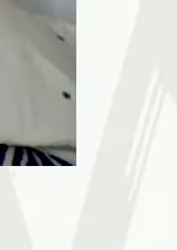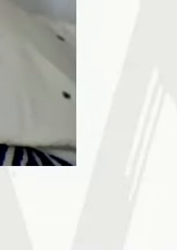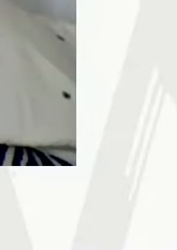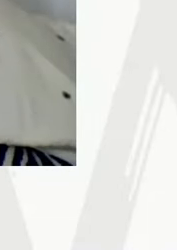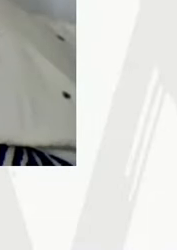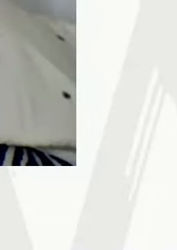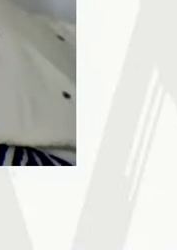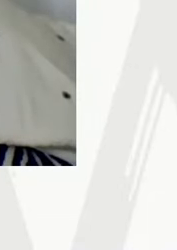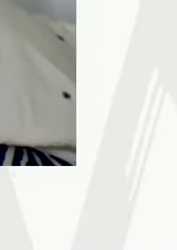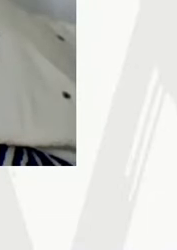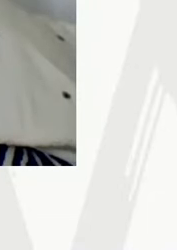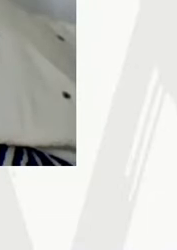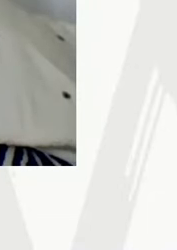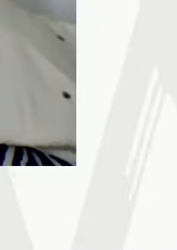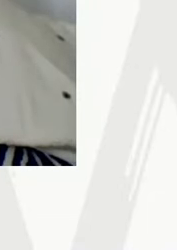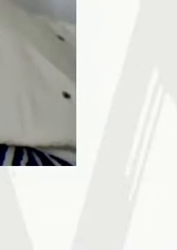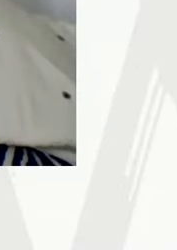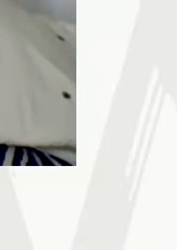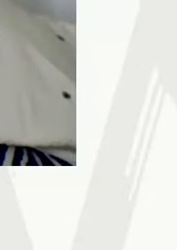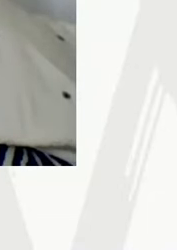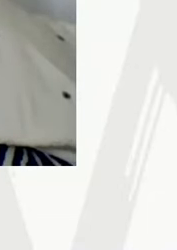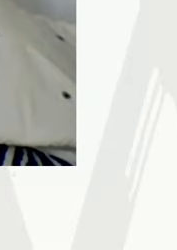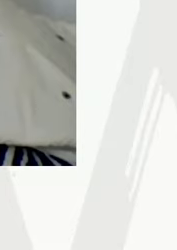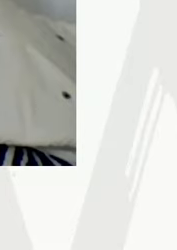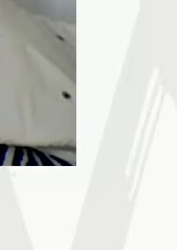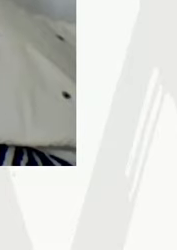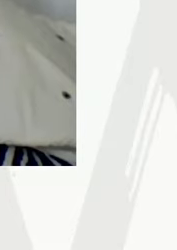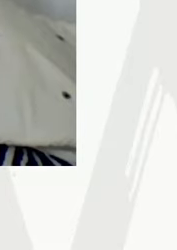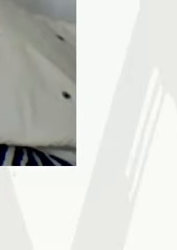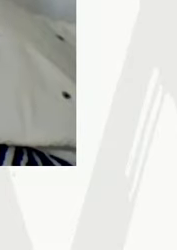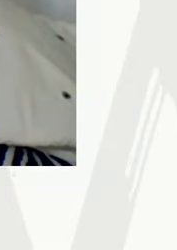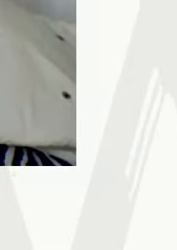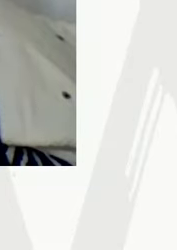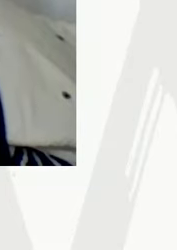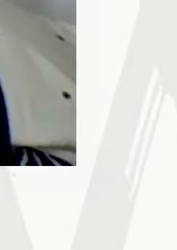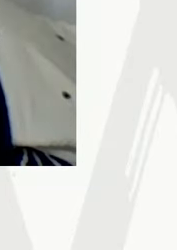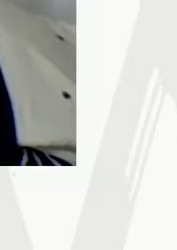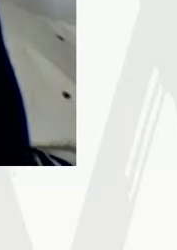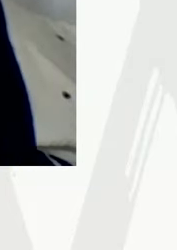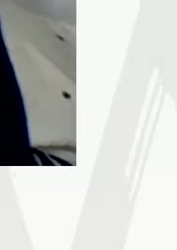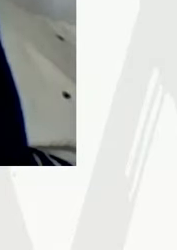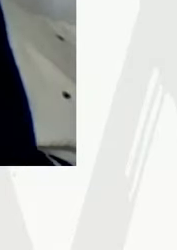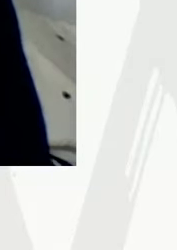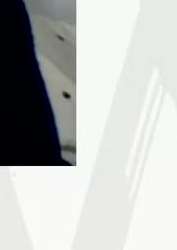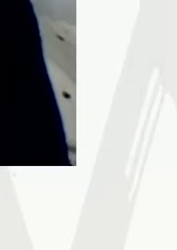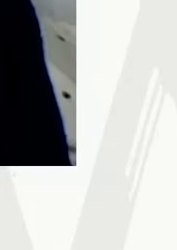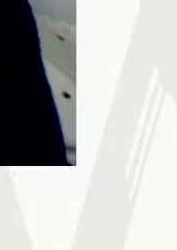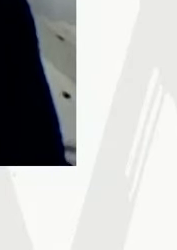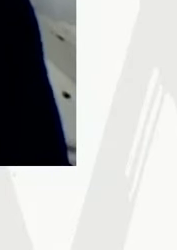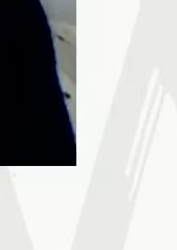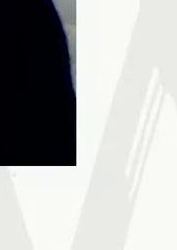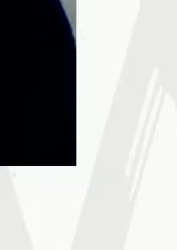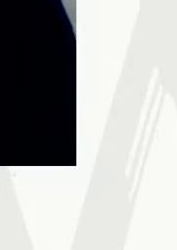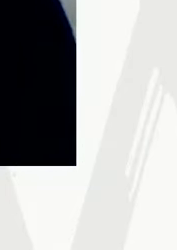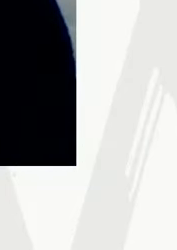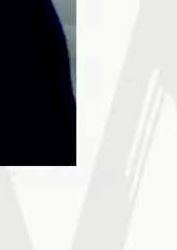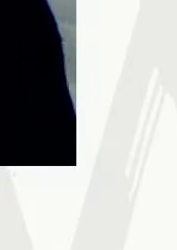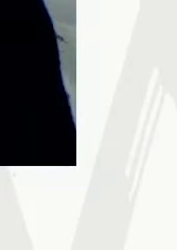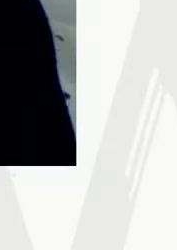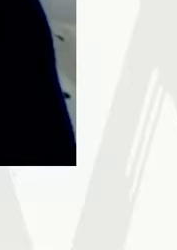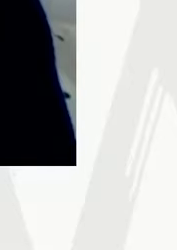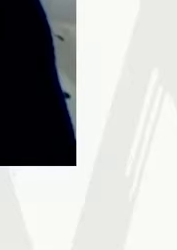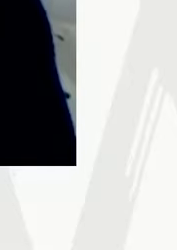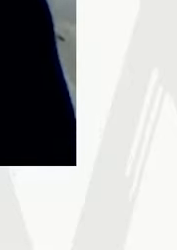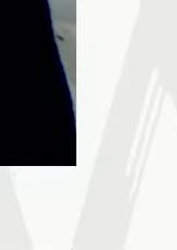Et en cela, elle se perd elle-même, car ou bien elle ne fait que se